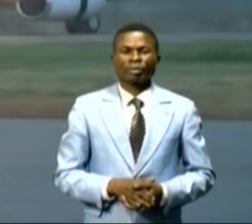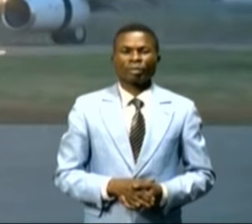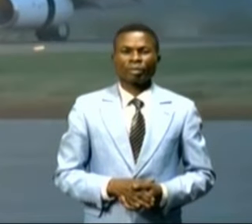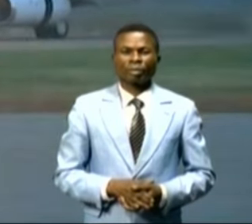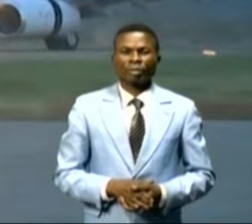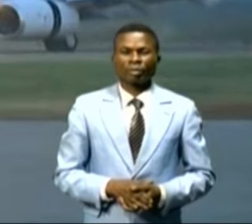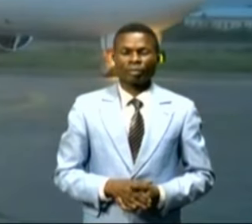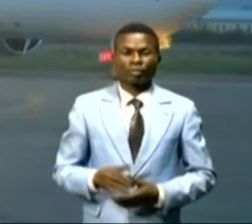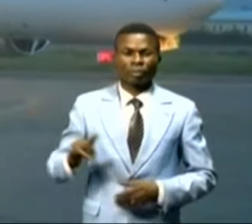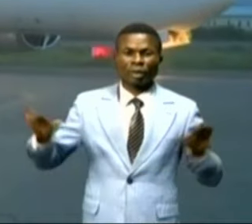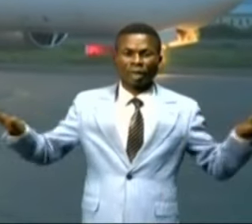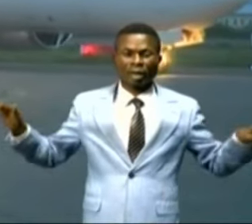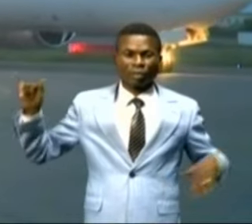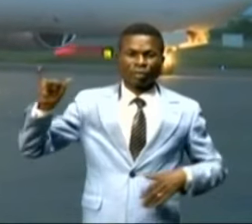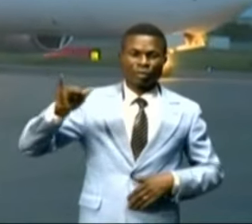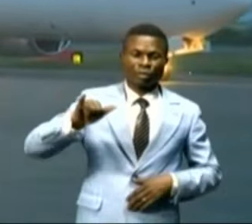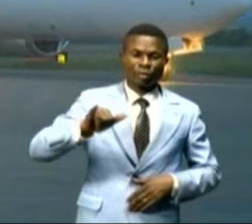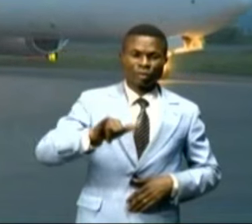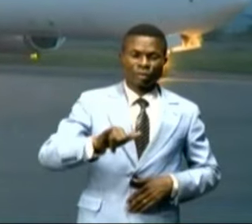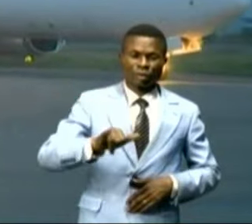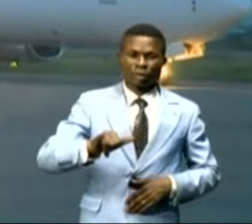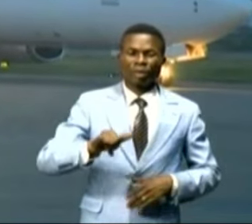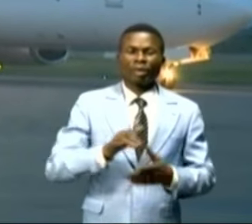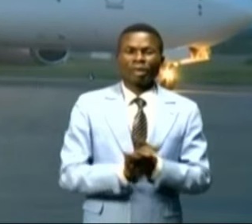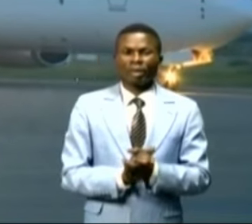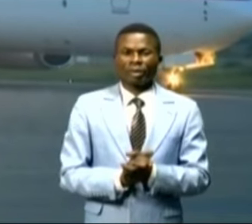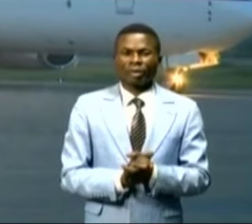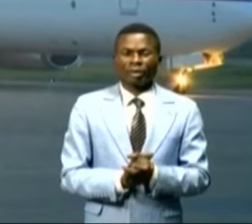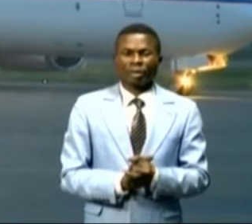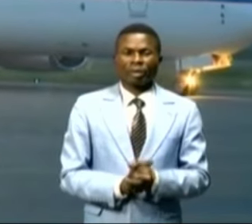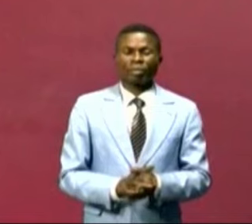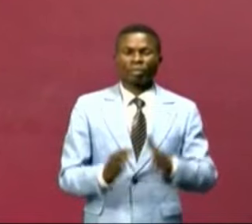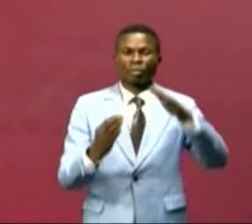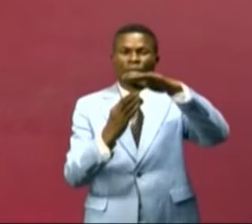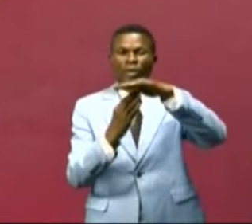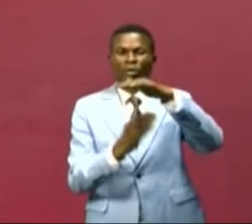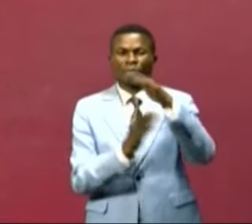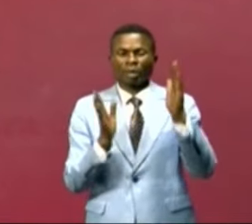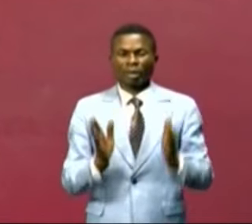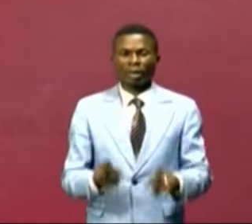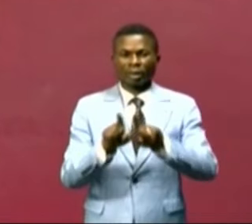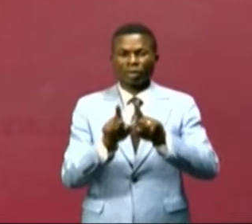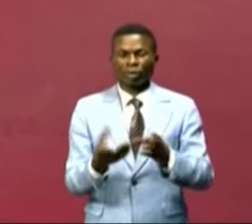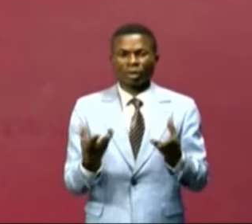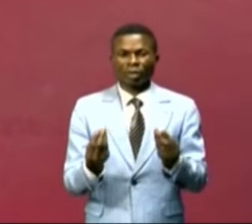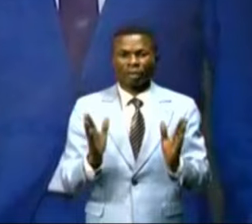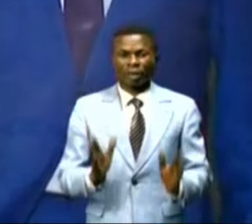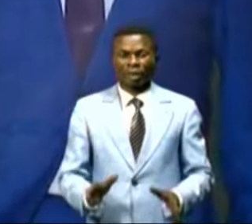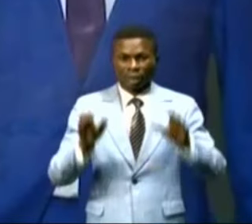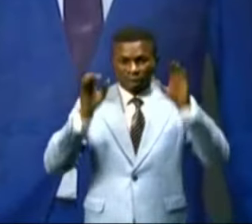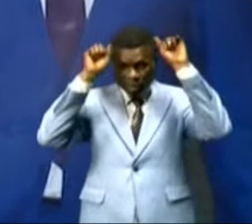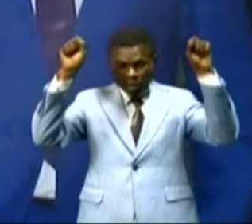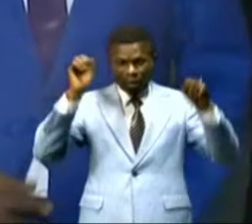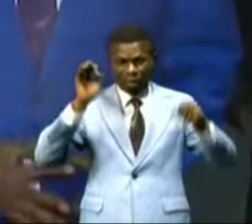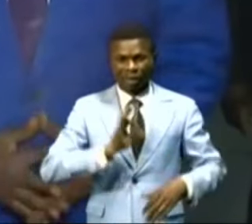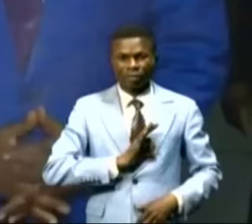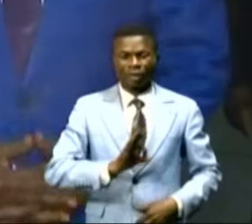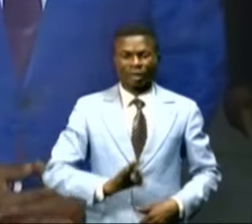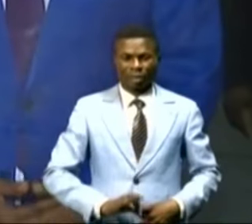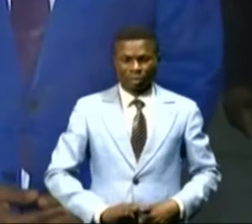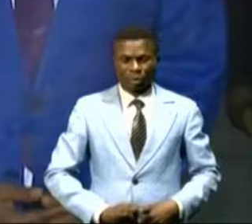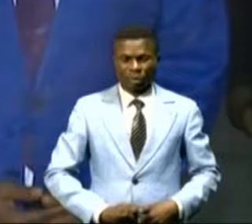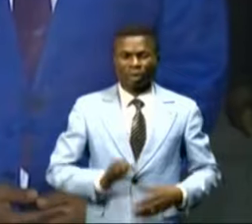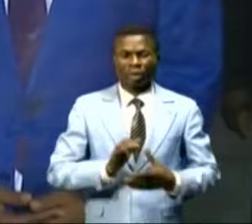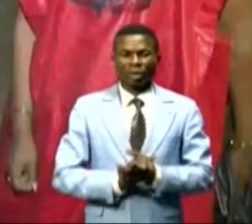C'est à 18h45 minutes précises que le médiateur et facilitateur, le président Félix-Antoine Tshisekedi